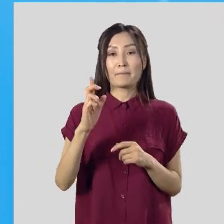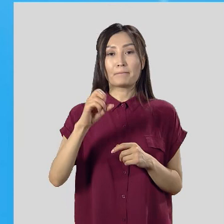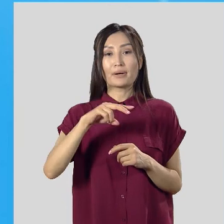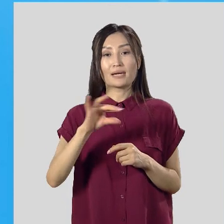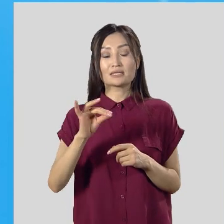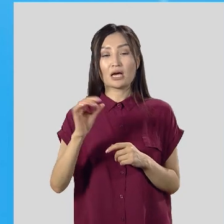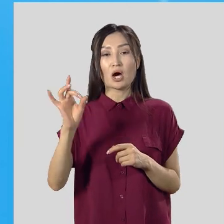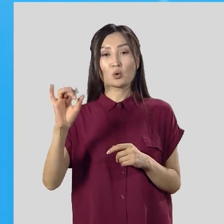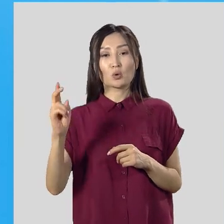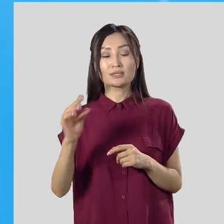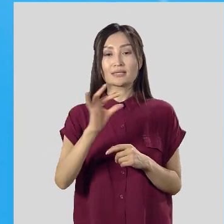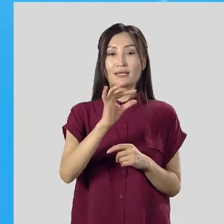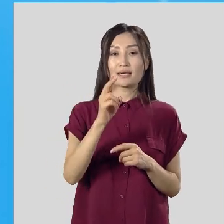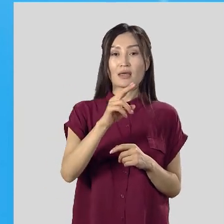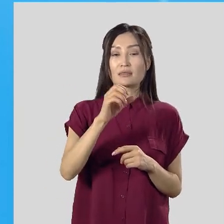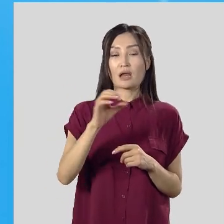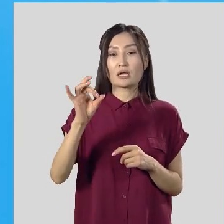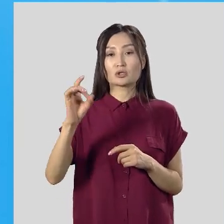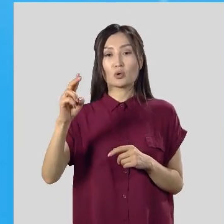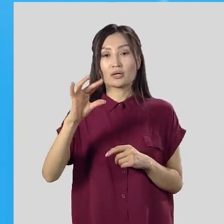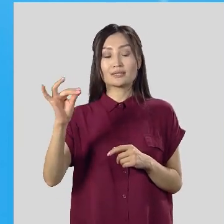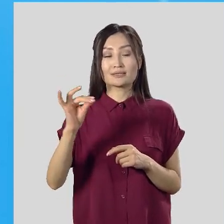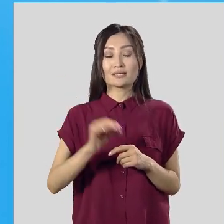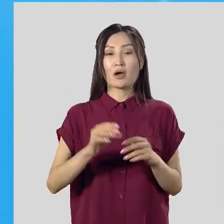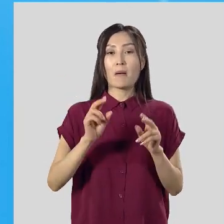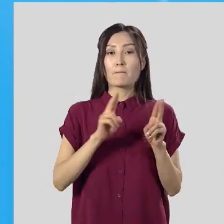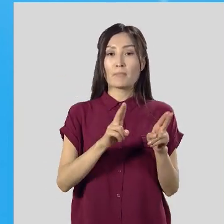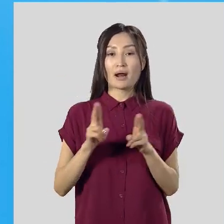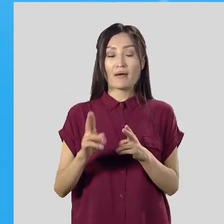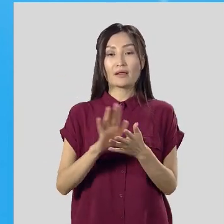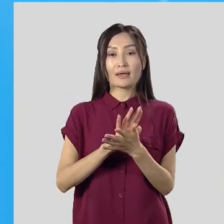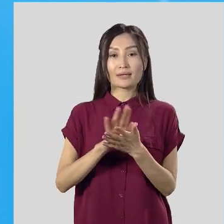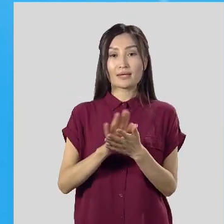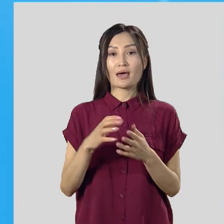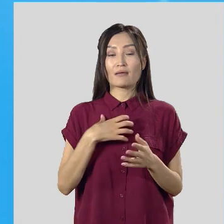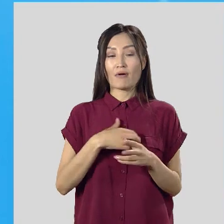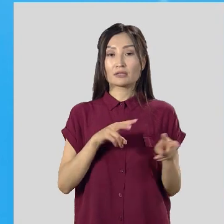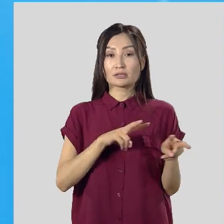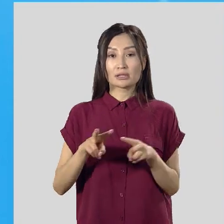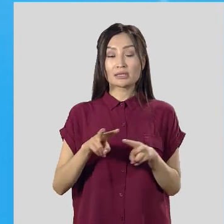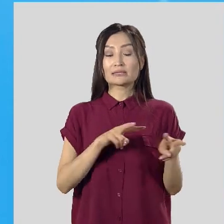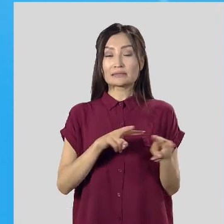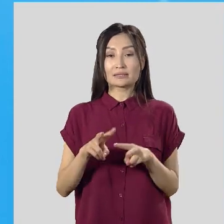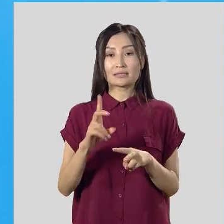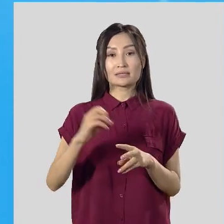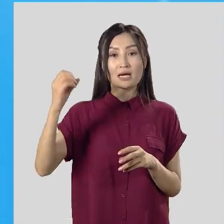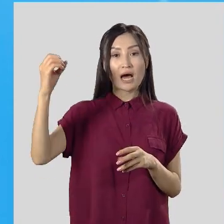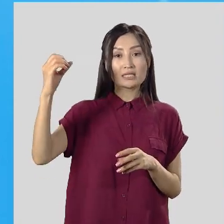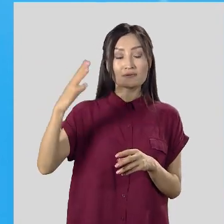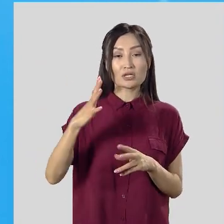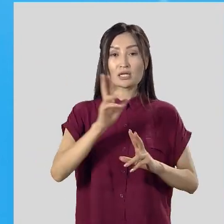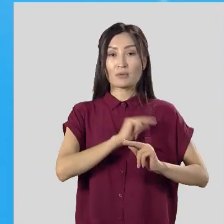близорукости и дальнозоркости очень важно соблюдать правила гигиены, следить за